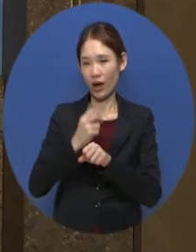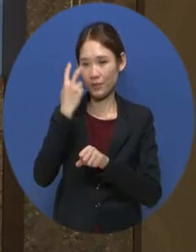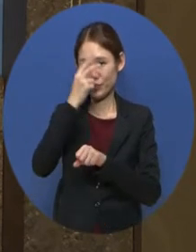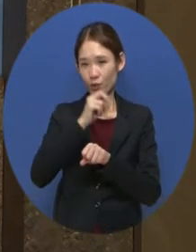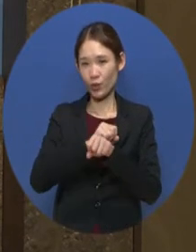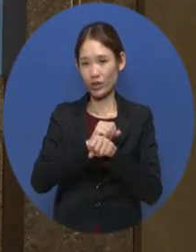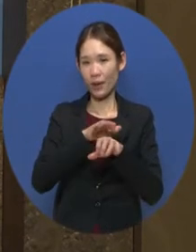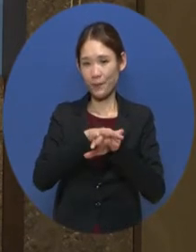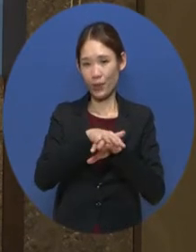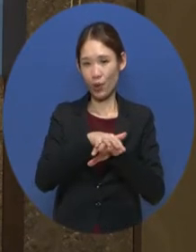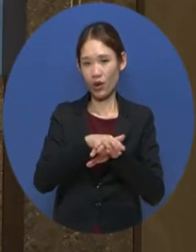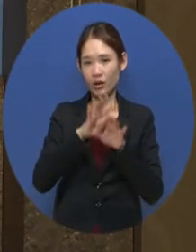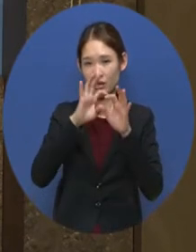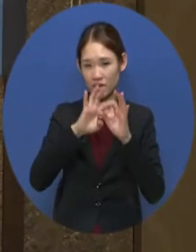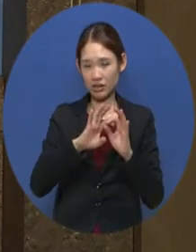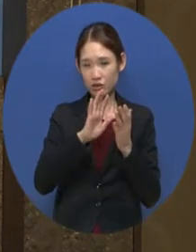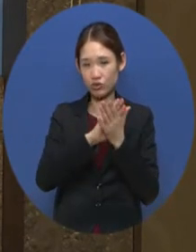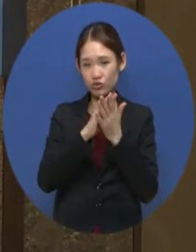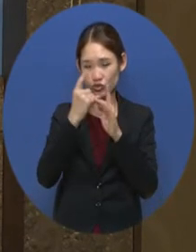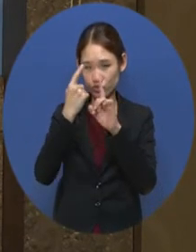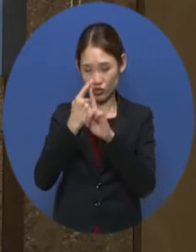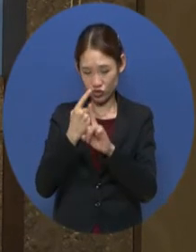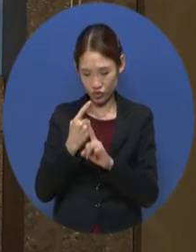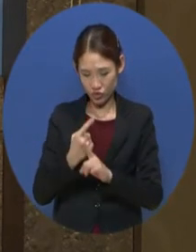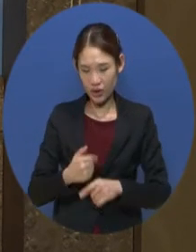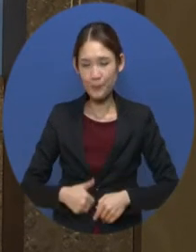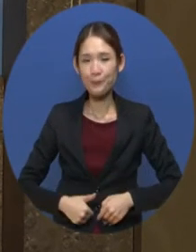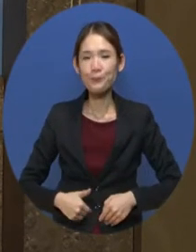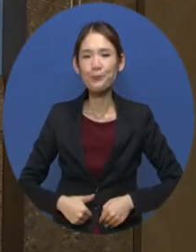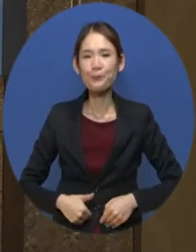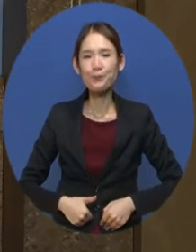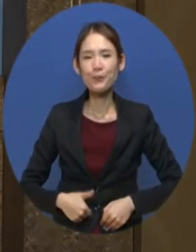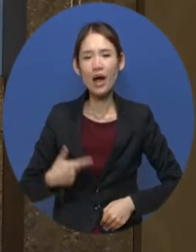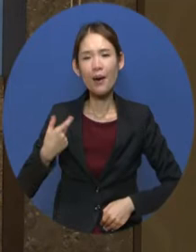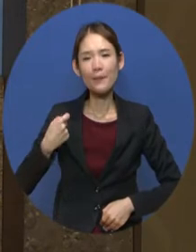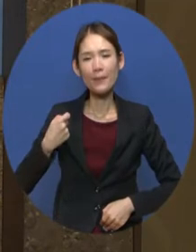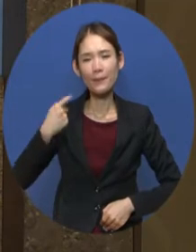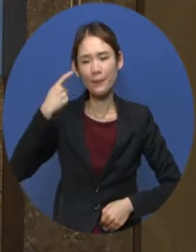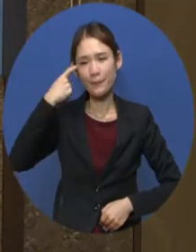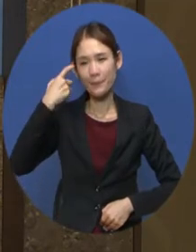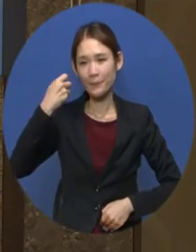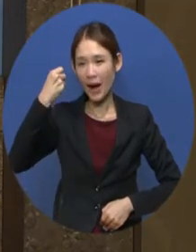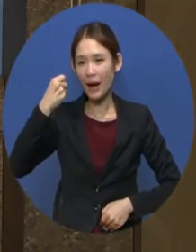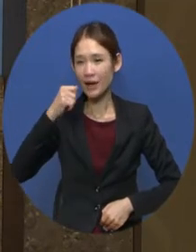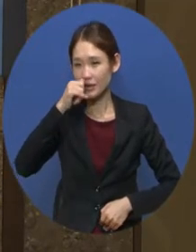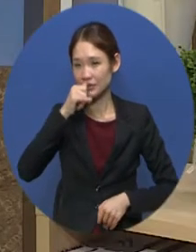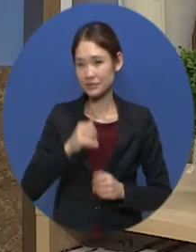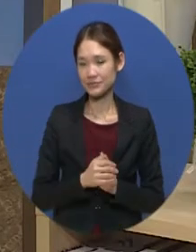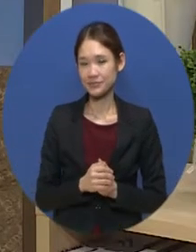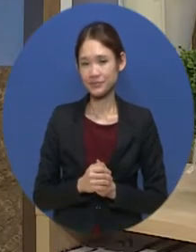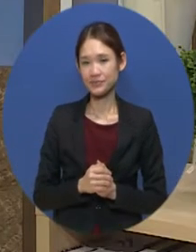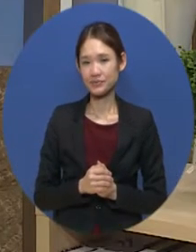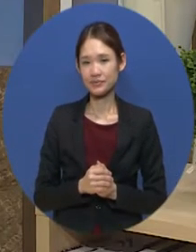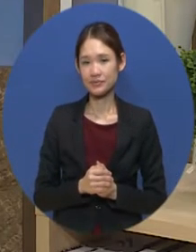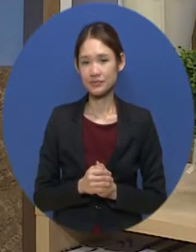종합조사표가 표로 좀 이렇게 계속해서 수정 개발돼야 되지 않을까 그런 생각을 하고 있습니다. 이제 장애계도